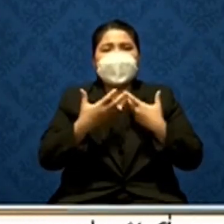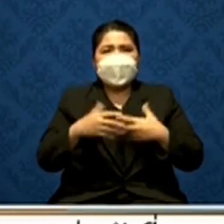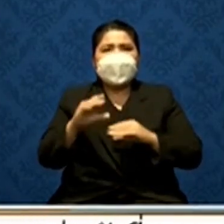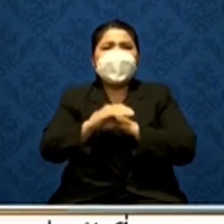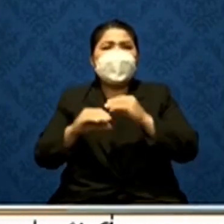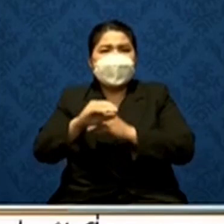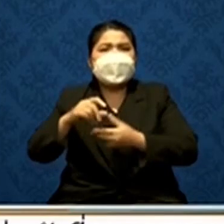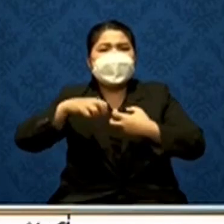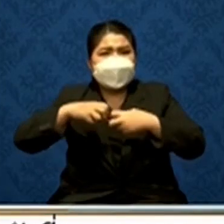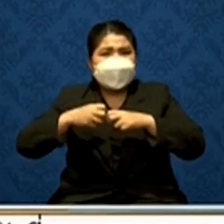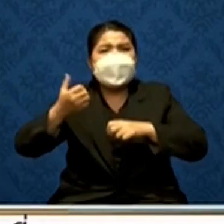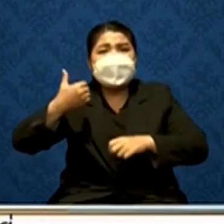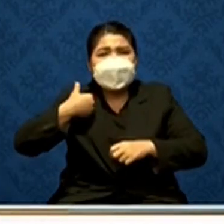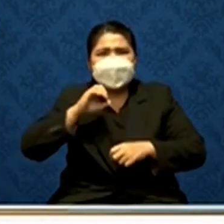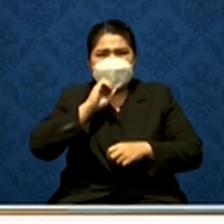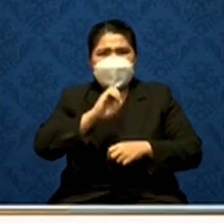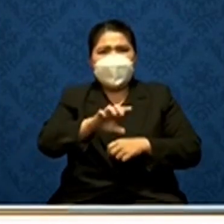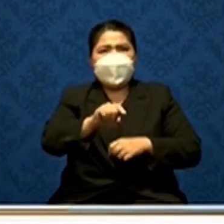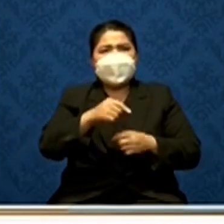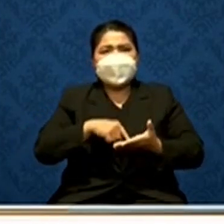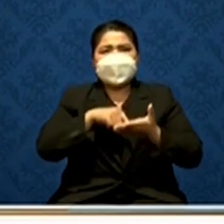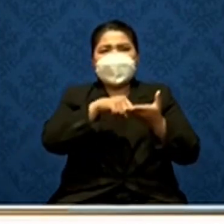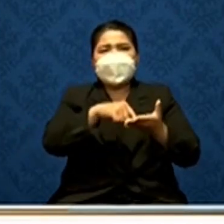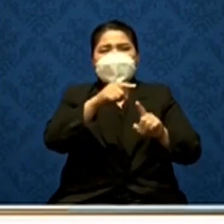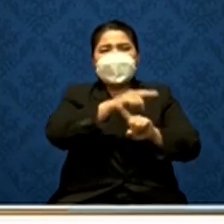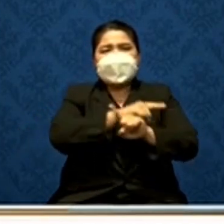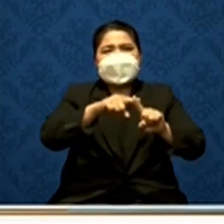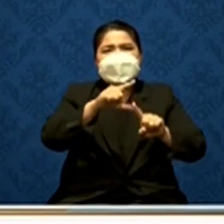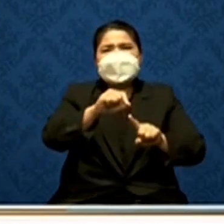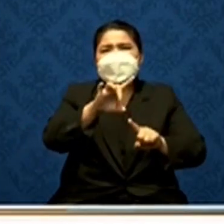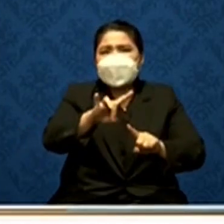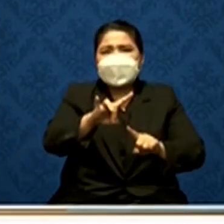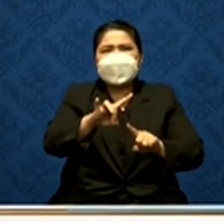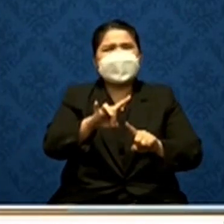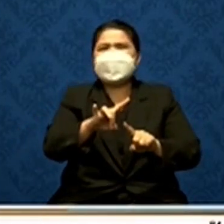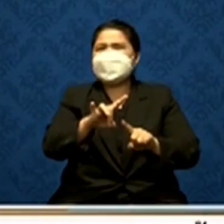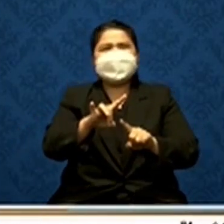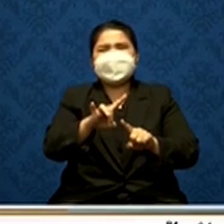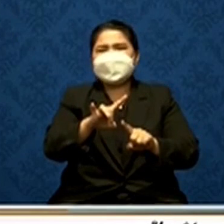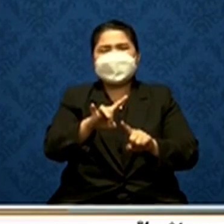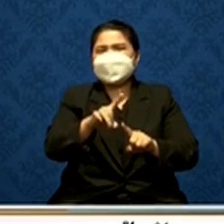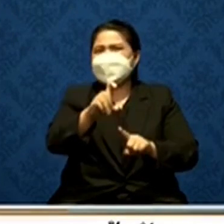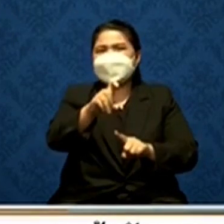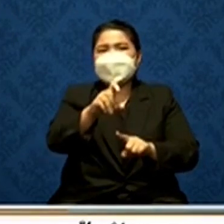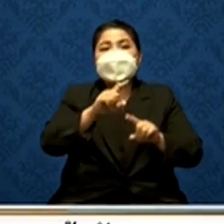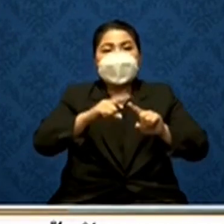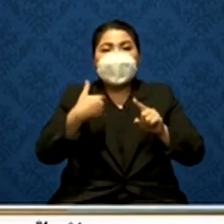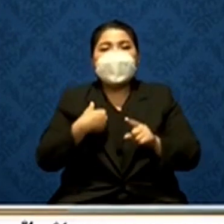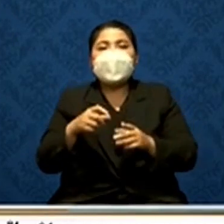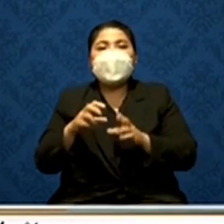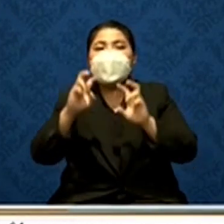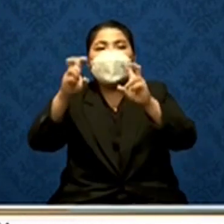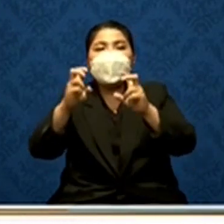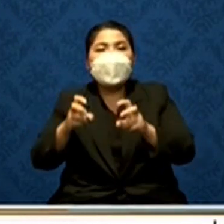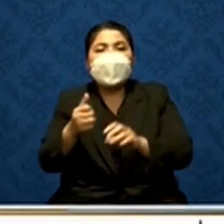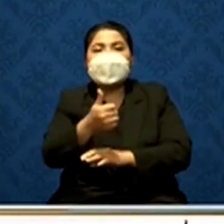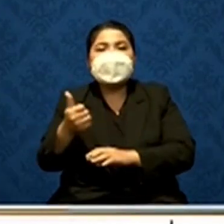ปัญหาขนานี้ ไปแอบอ้าง ไปบอกวาจะต้สงมบภณใวท 28ผมคิว่าไม่สมควรอย่ยิ่ง ในส่ปเดนอนๆครับท่าน